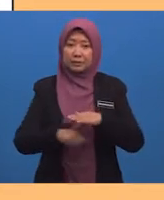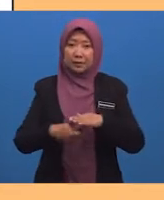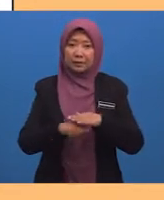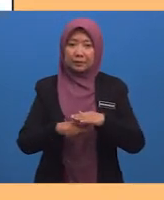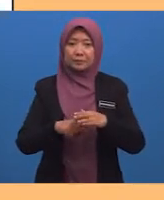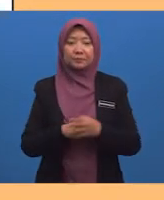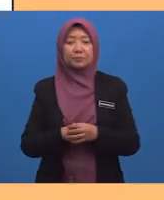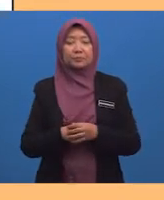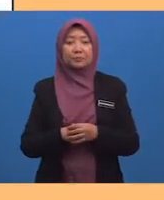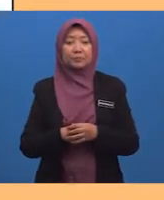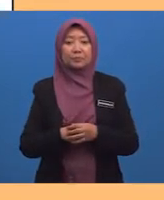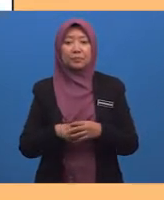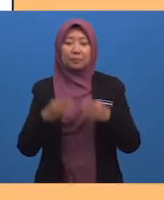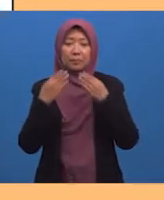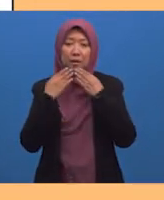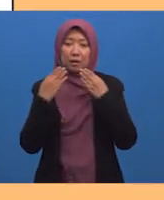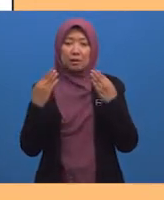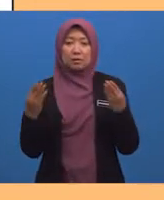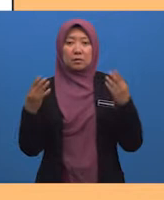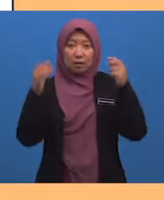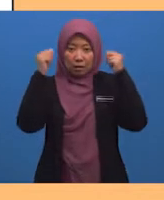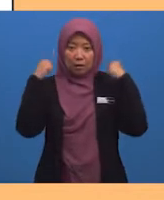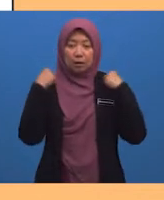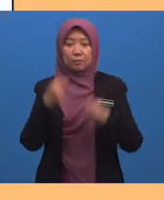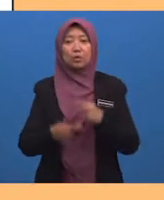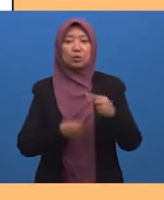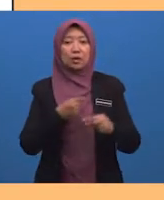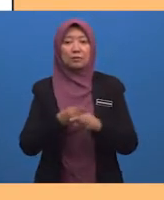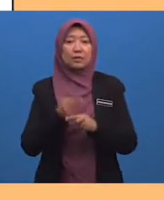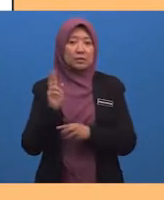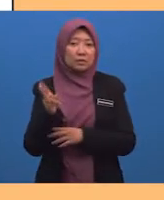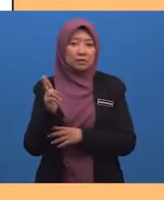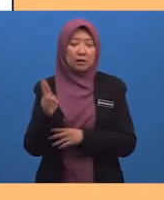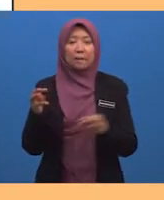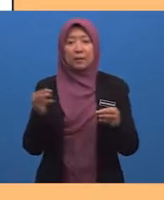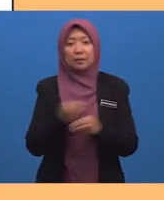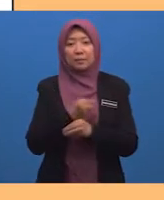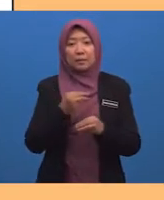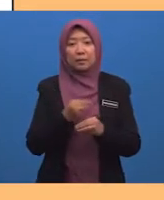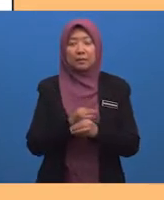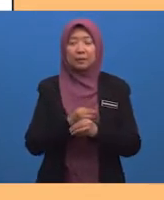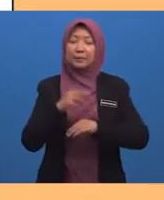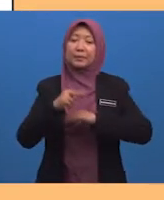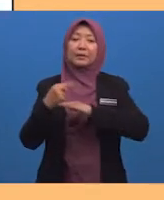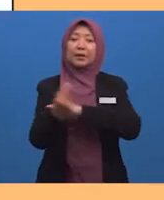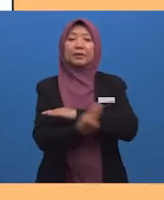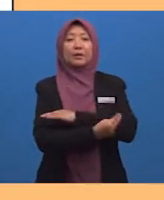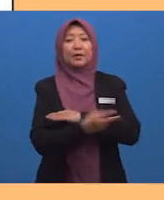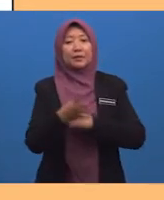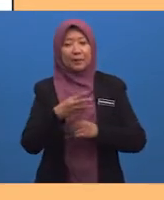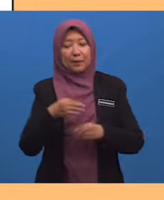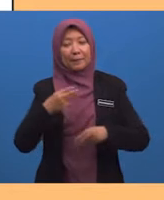seperti bahasa Arab, geografi, sejarah, matematik, ilmu pertanian dan